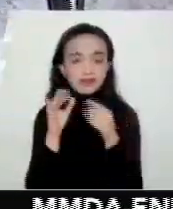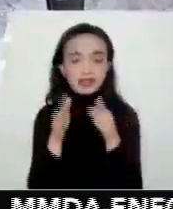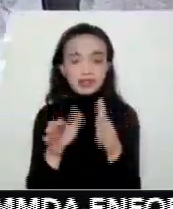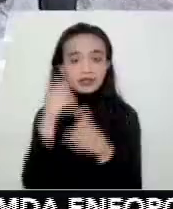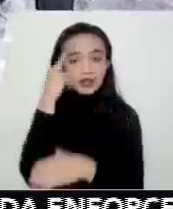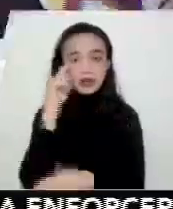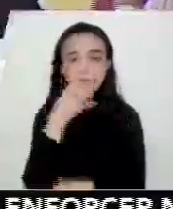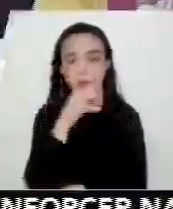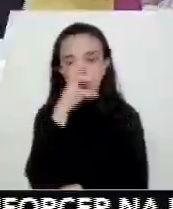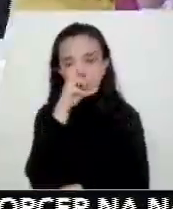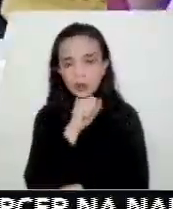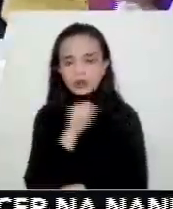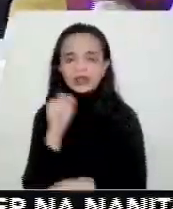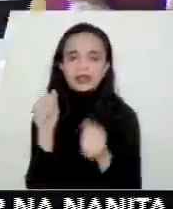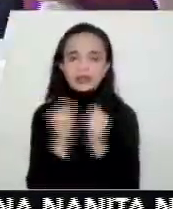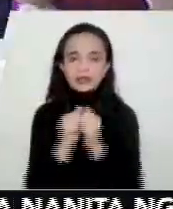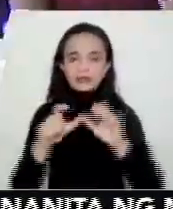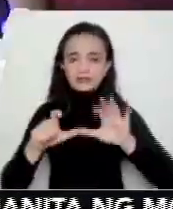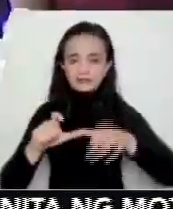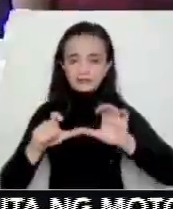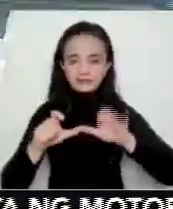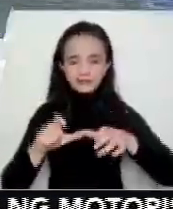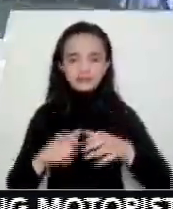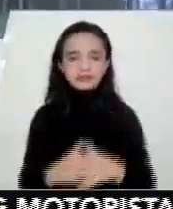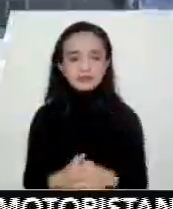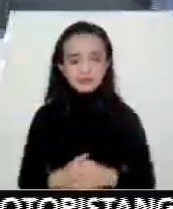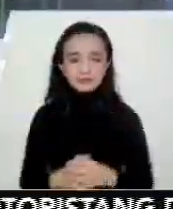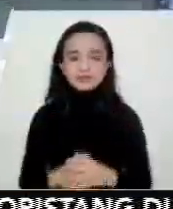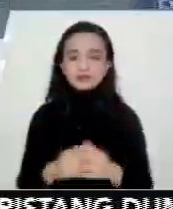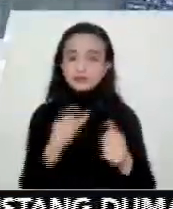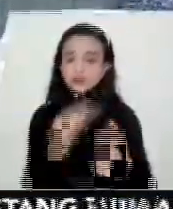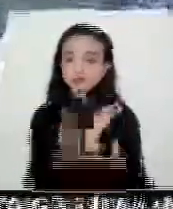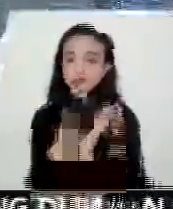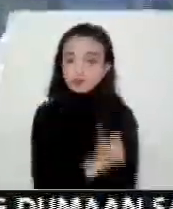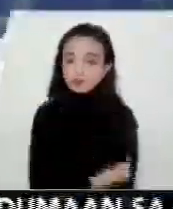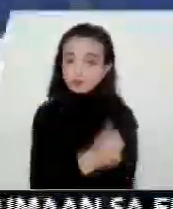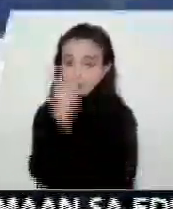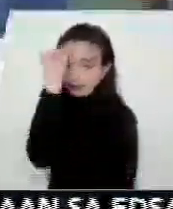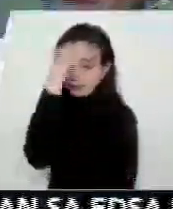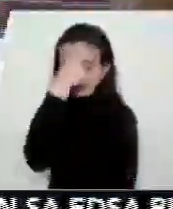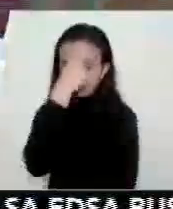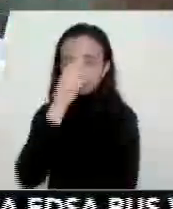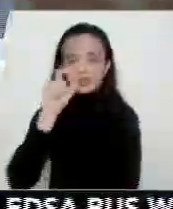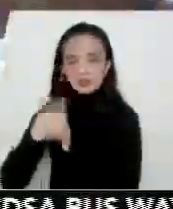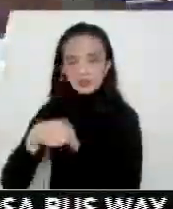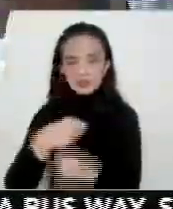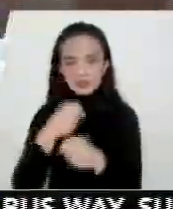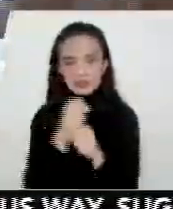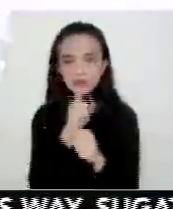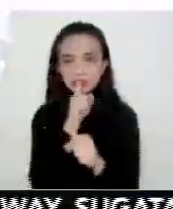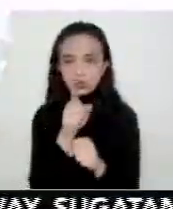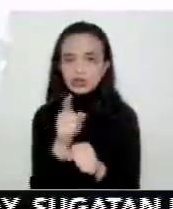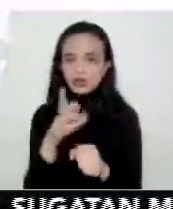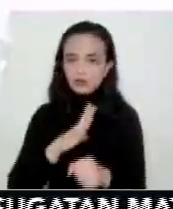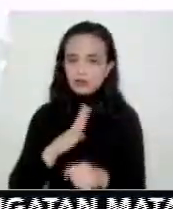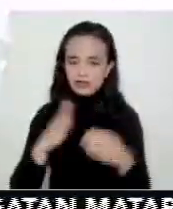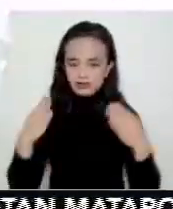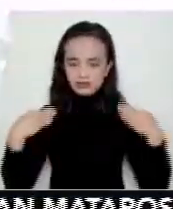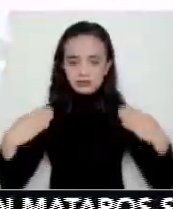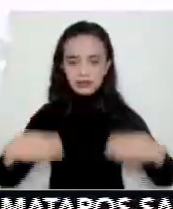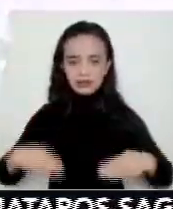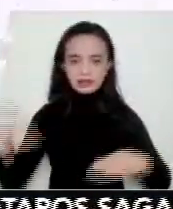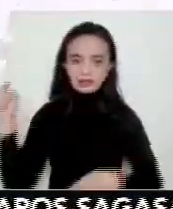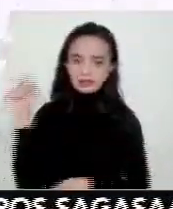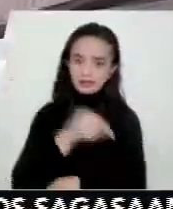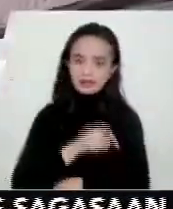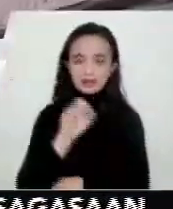may kapansanan. Pinapaalala ng mga otoridad, siguruhing nasa kondisyon ang katawan sa pagpunta rito. Kung may dala,